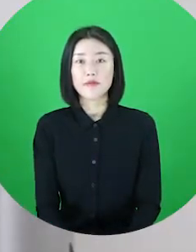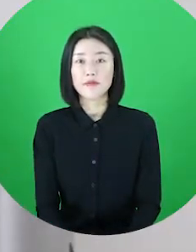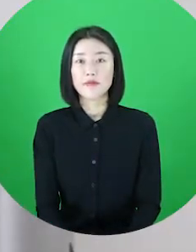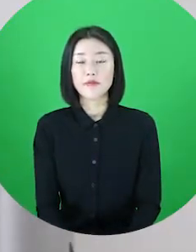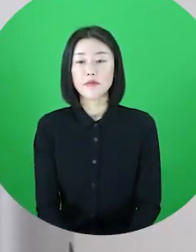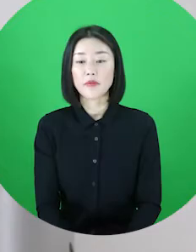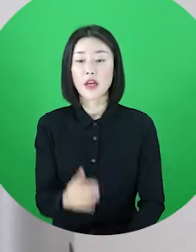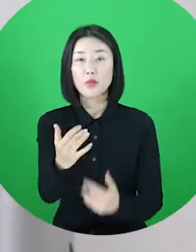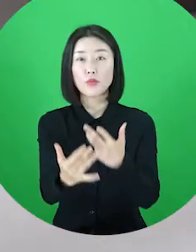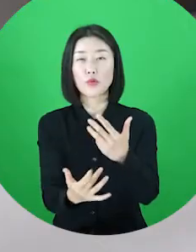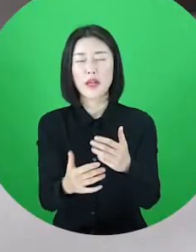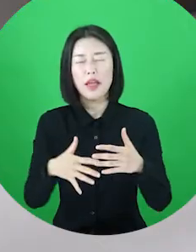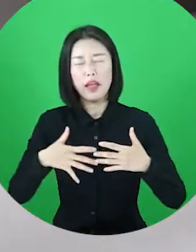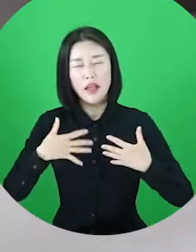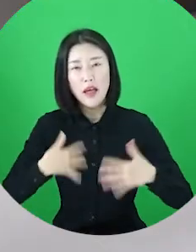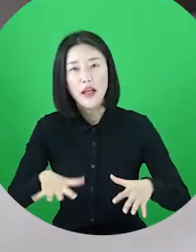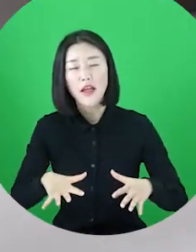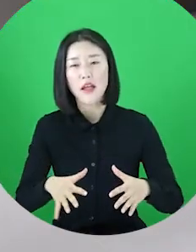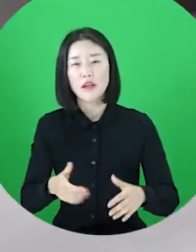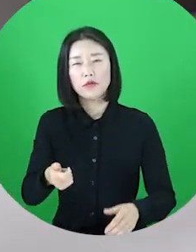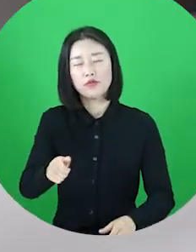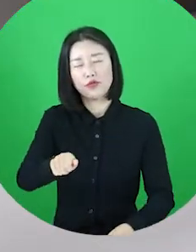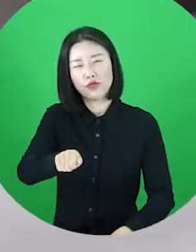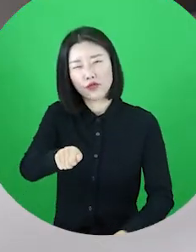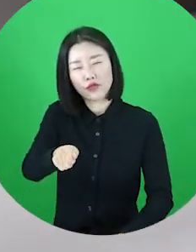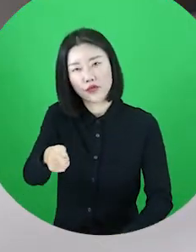그럼 불을 아주 약하게 줄여주세요.